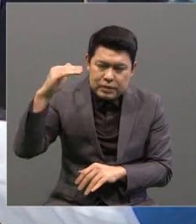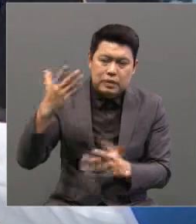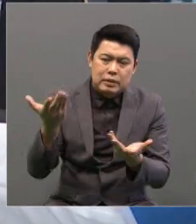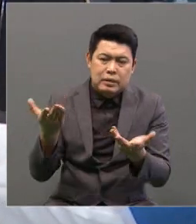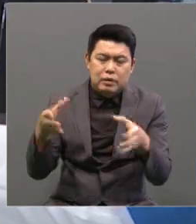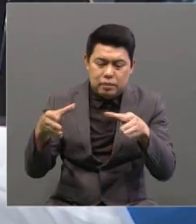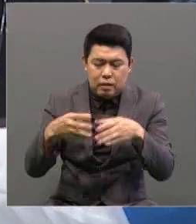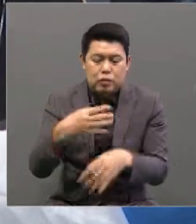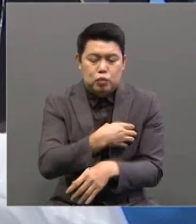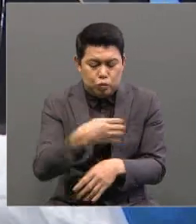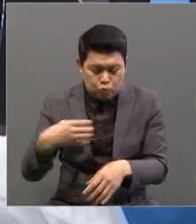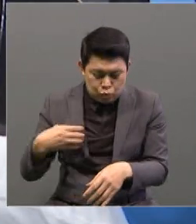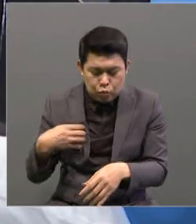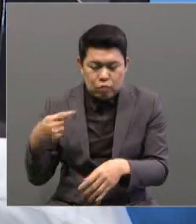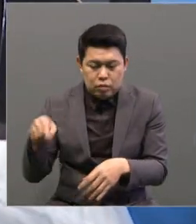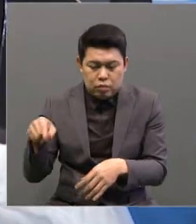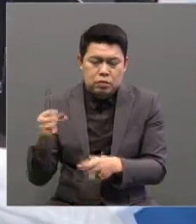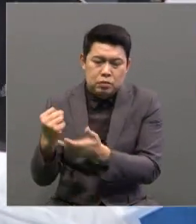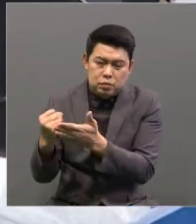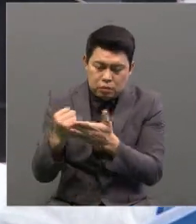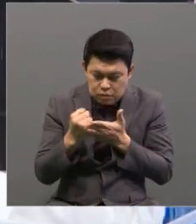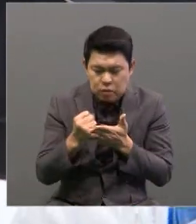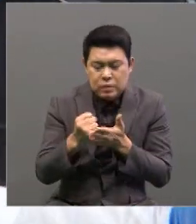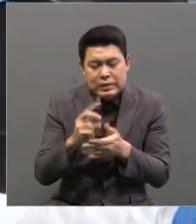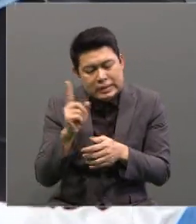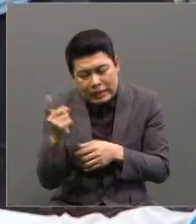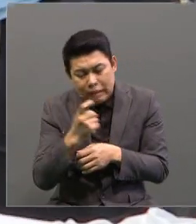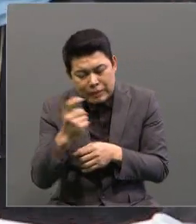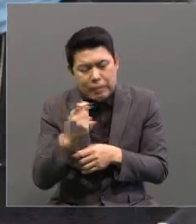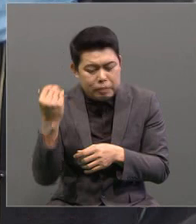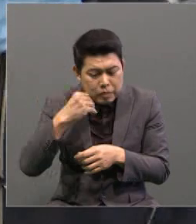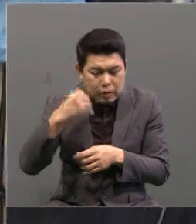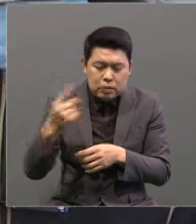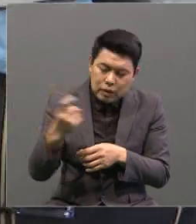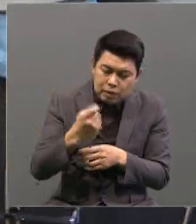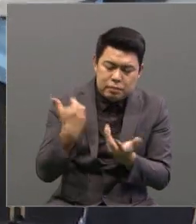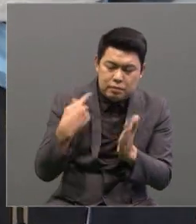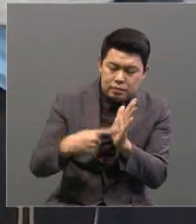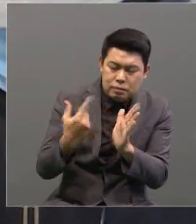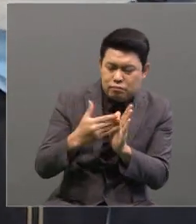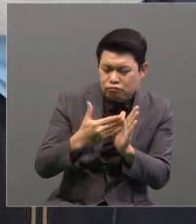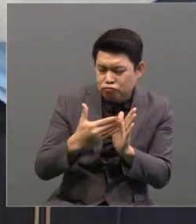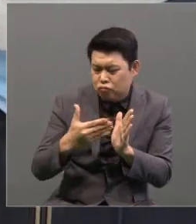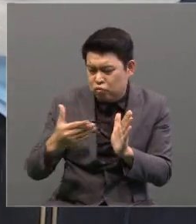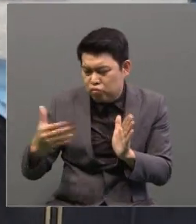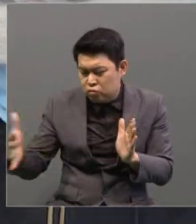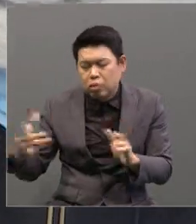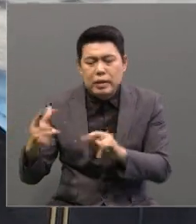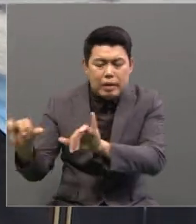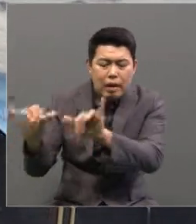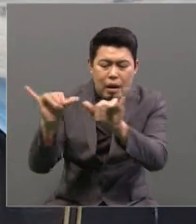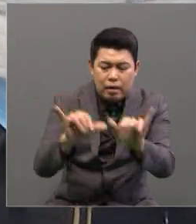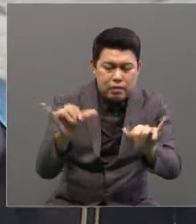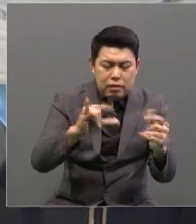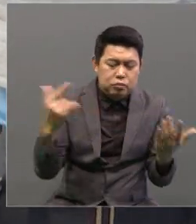พี่ทางสถานทูตเองก็สอบถามมาต่อเนื่องแหละตั้งแต่เริ่มอพยพจ